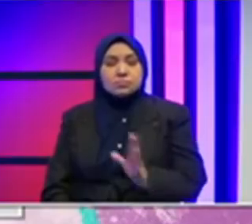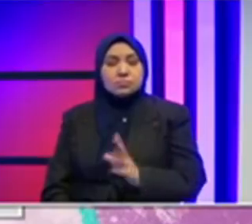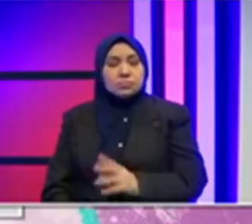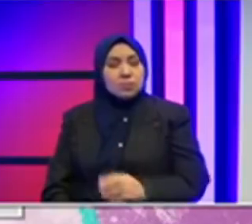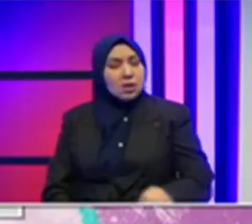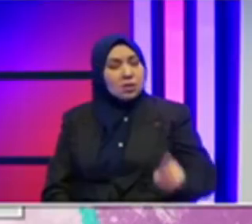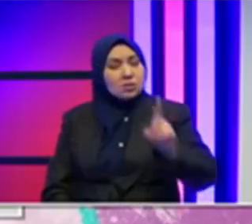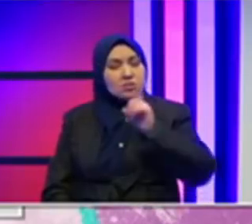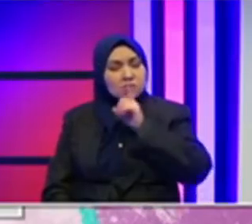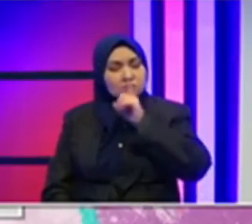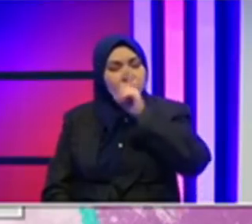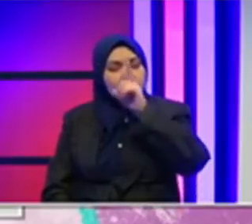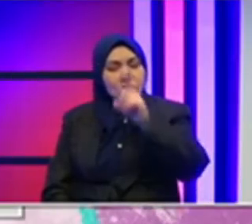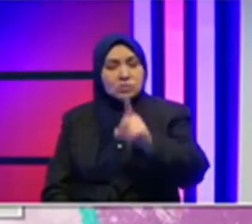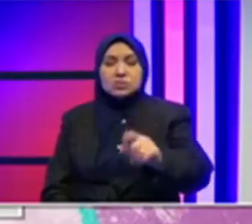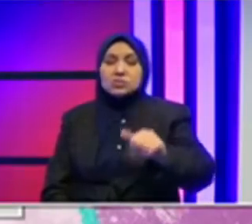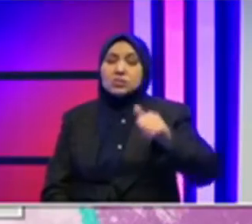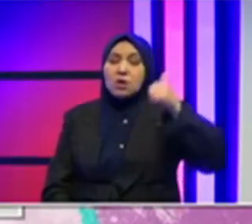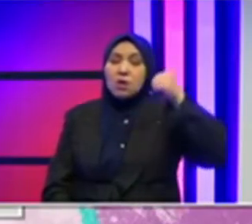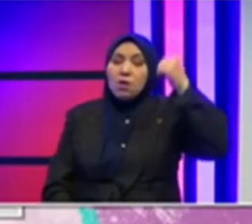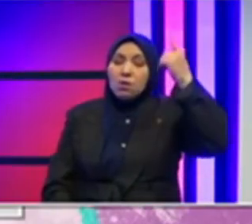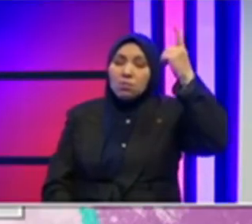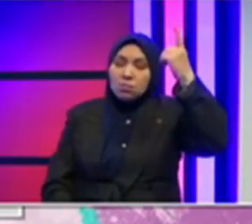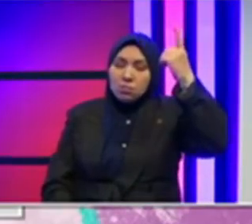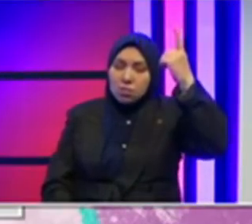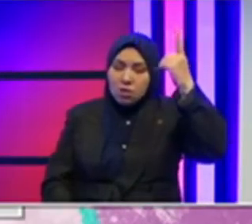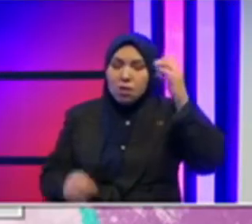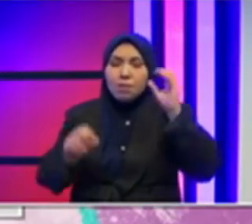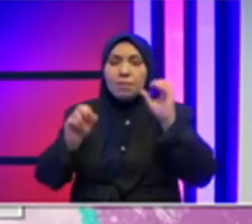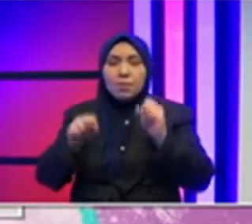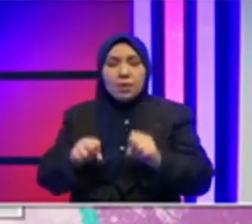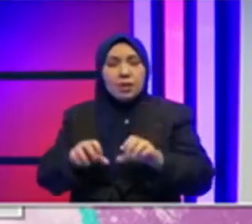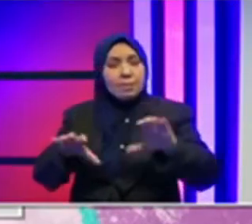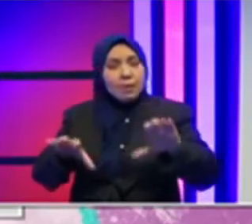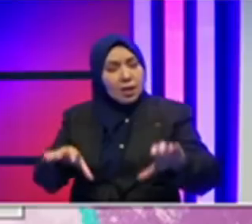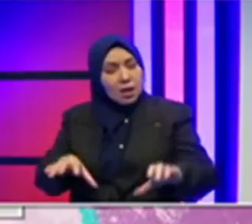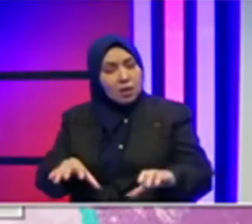إن الله يفعل ما